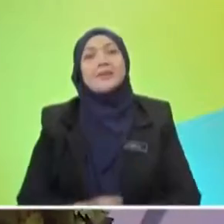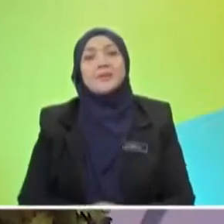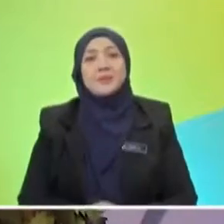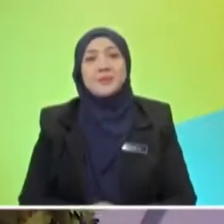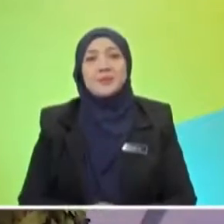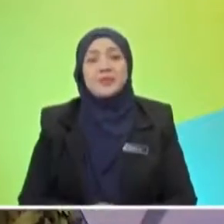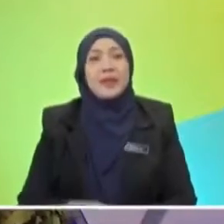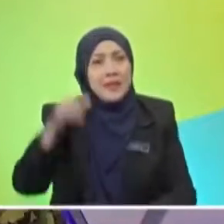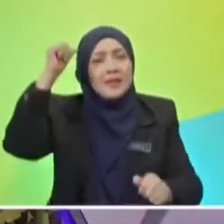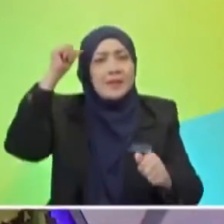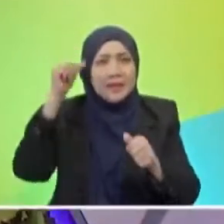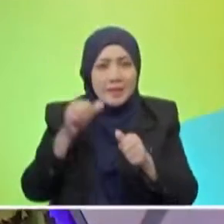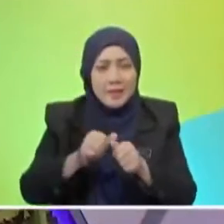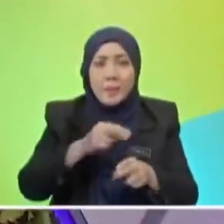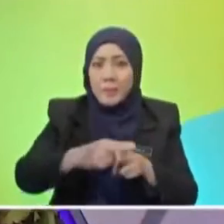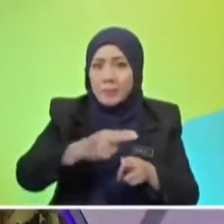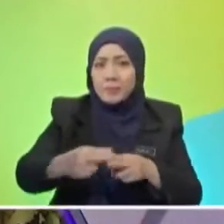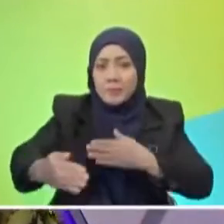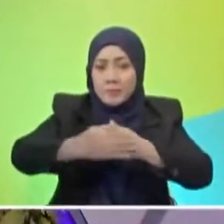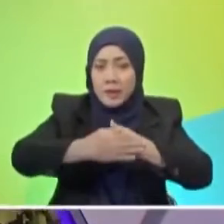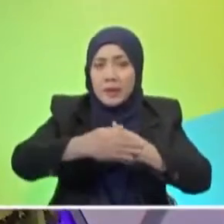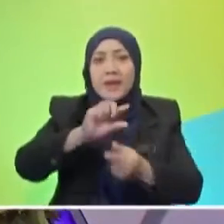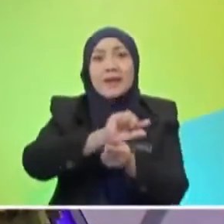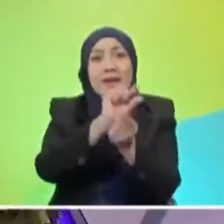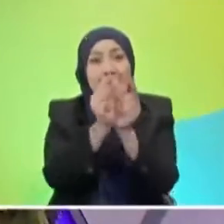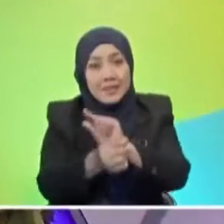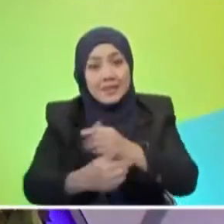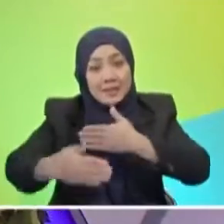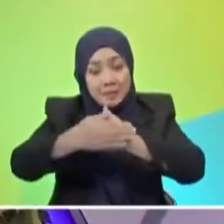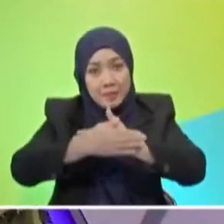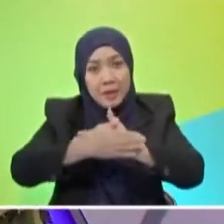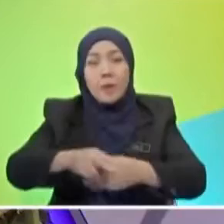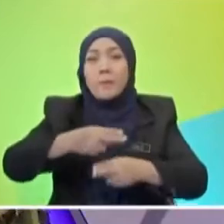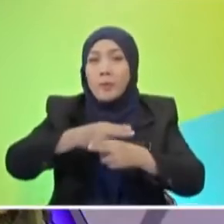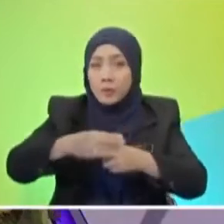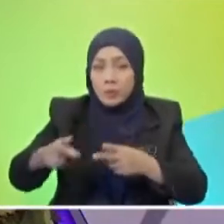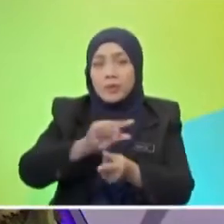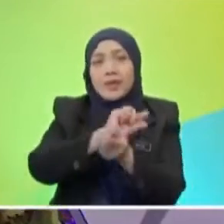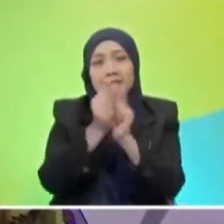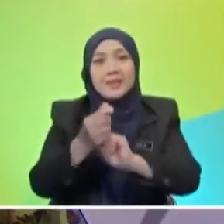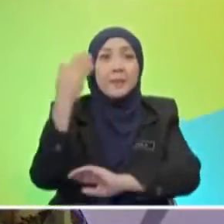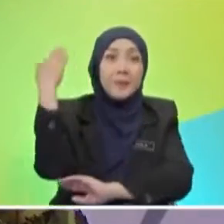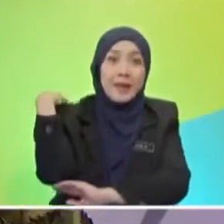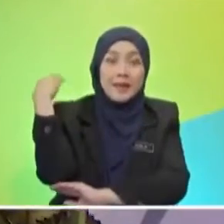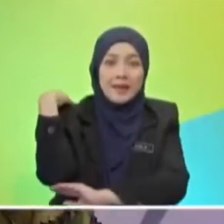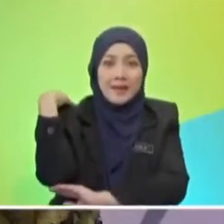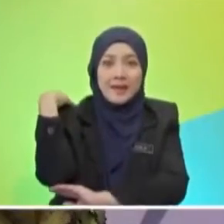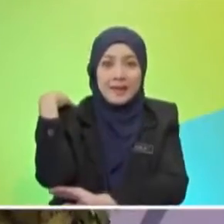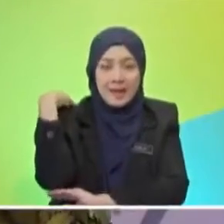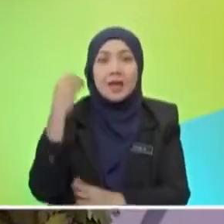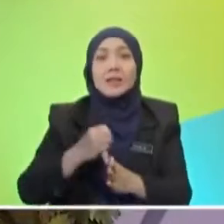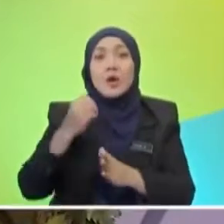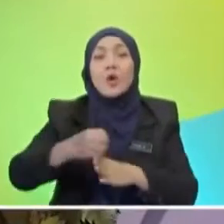bercapah. Ingat, potong depan, ganti depan. Potong belakang, ganti belakang. Atau gunakan